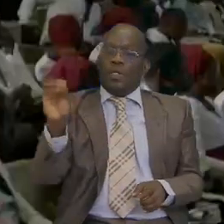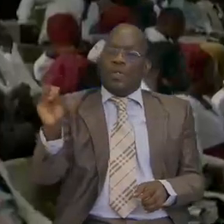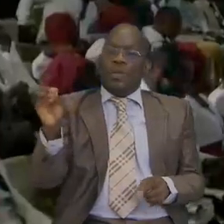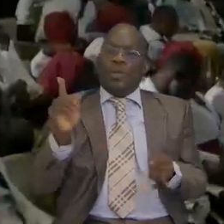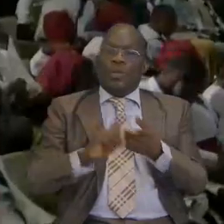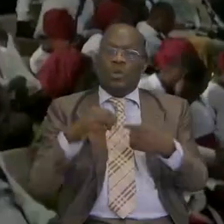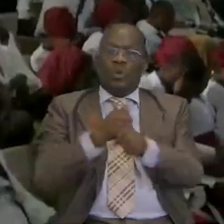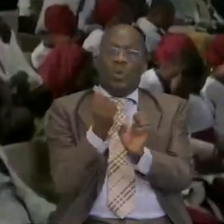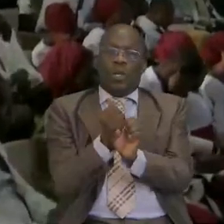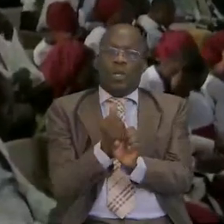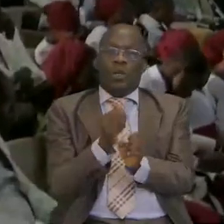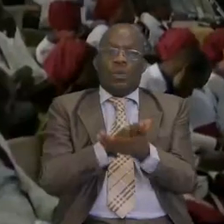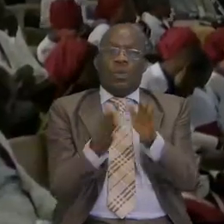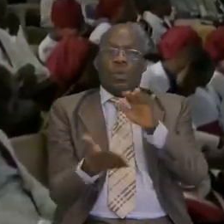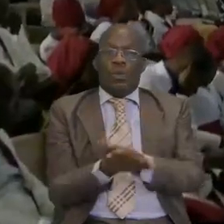héros.